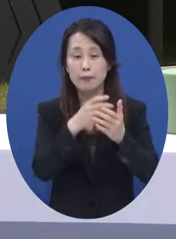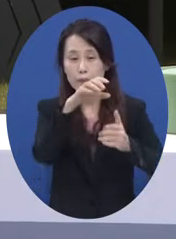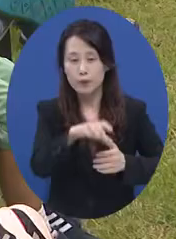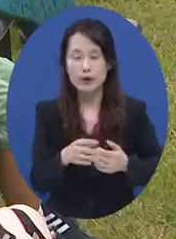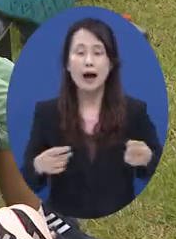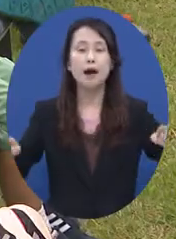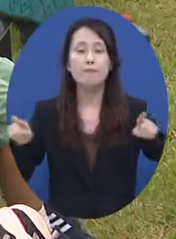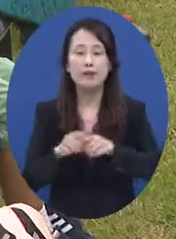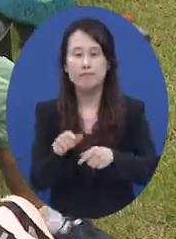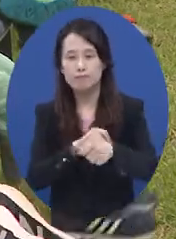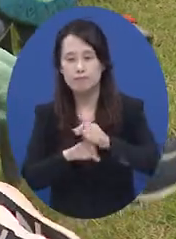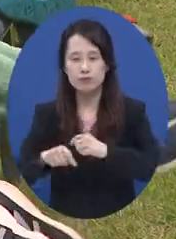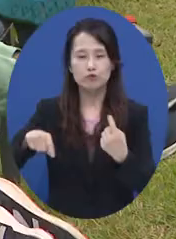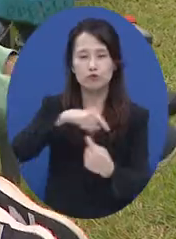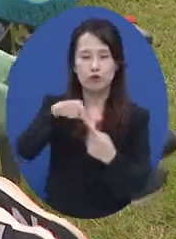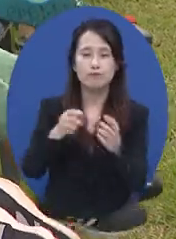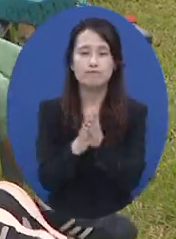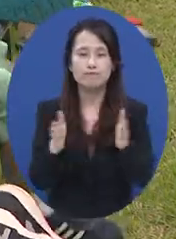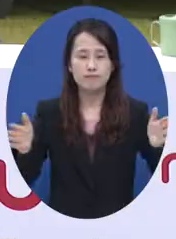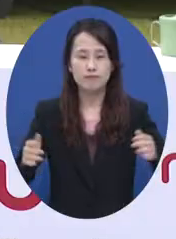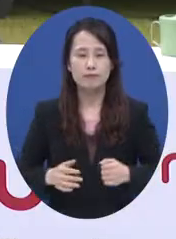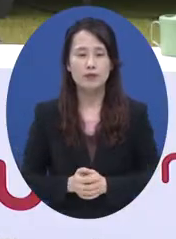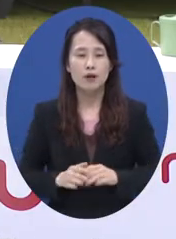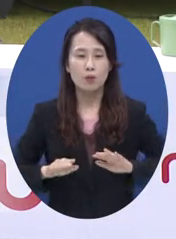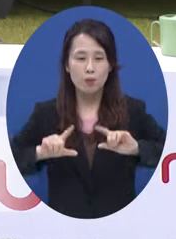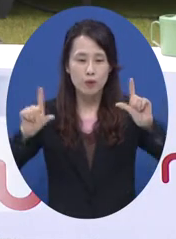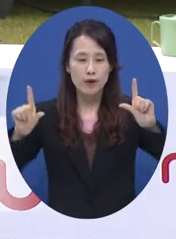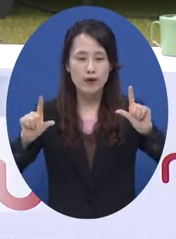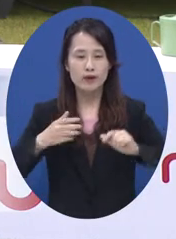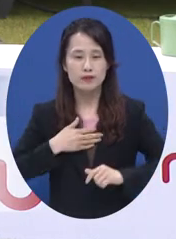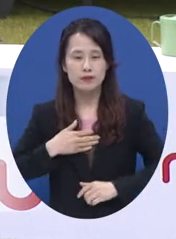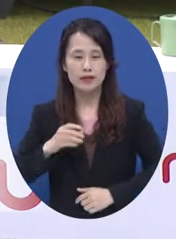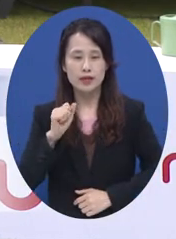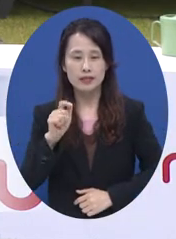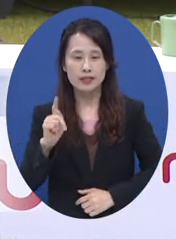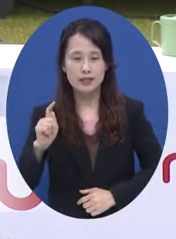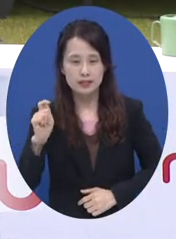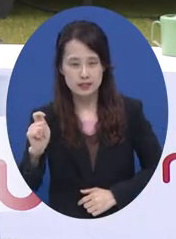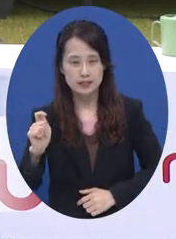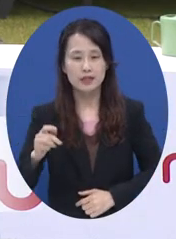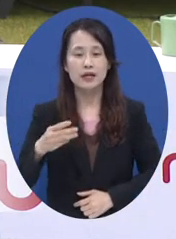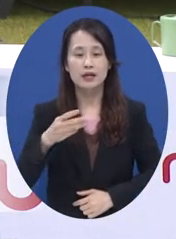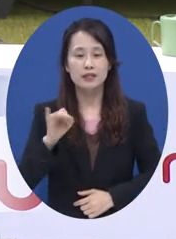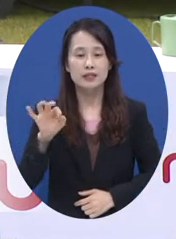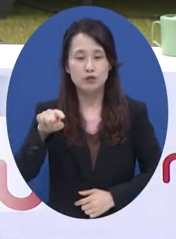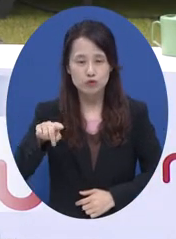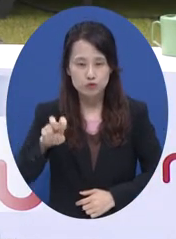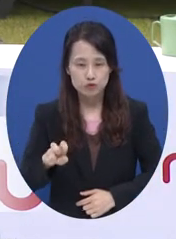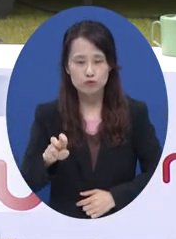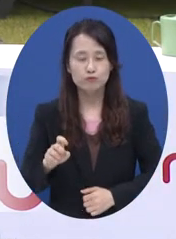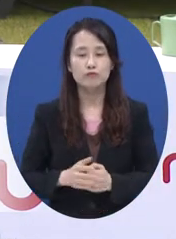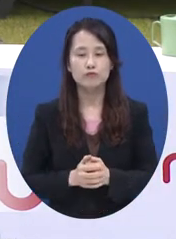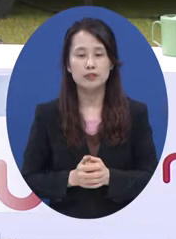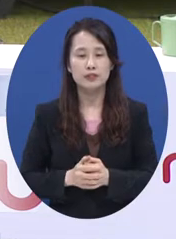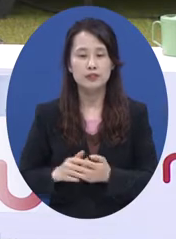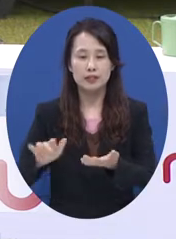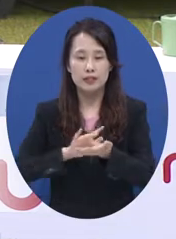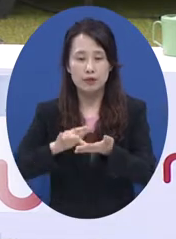잡고 본격 운영에 들어갑니다. 올해에는 저희가 SKT의 TU 모바일과